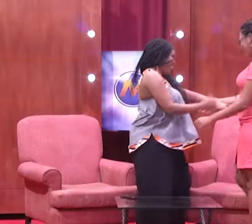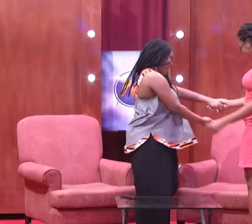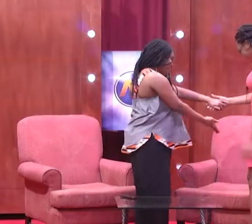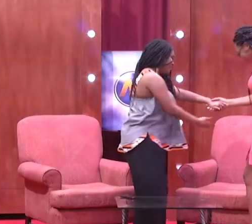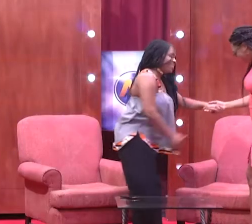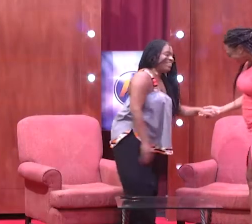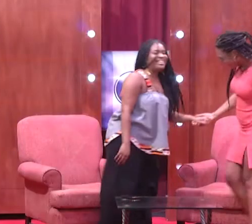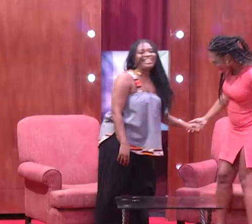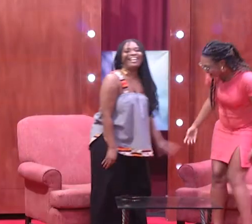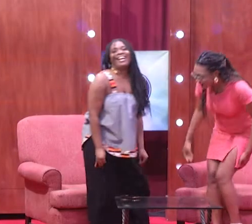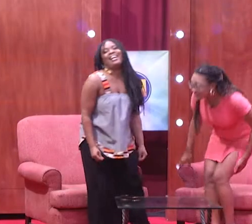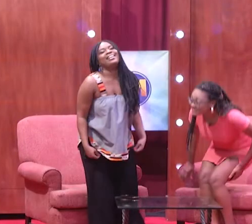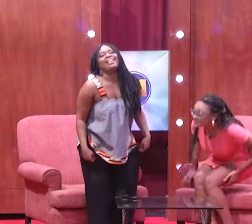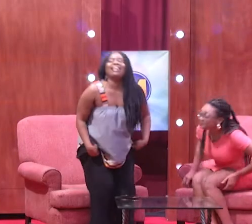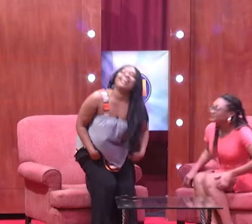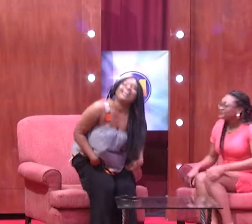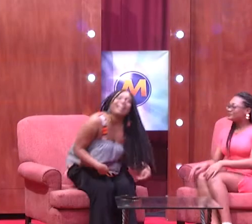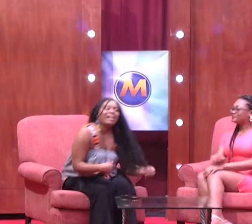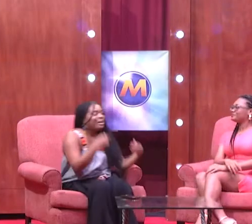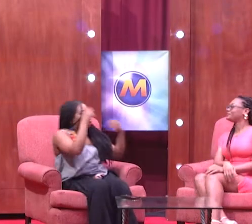Ça va?